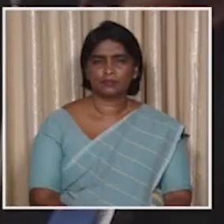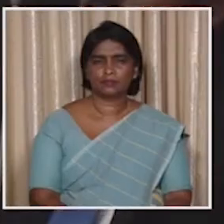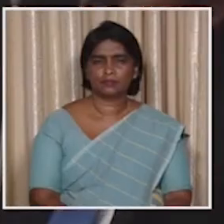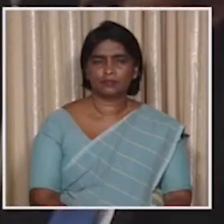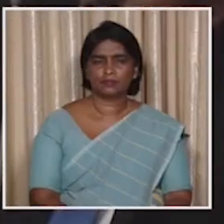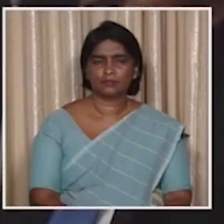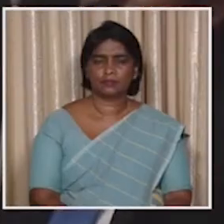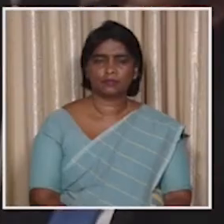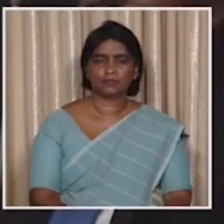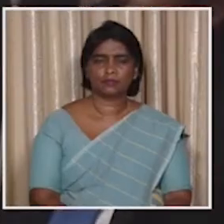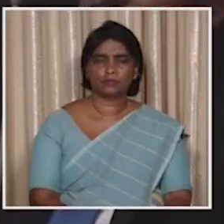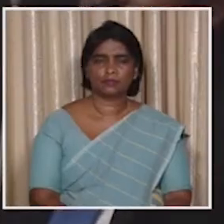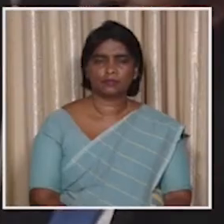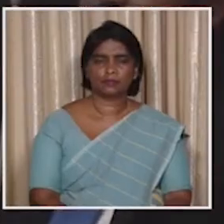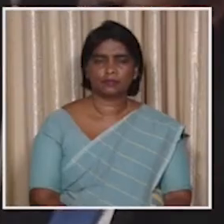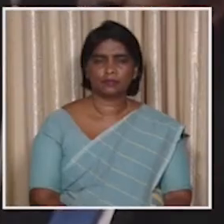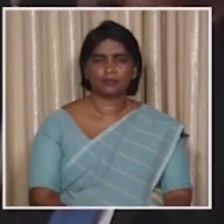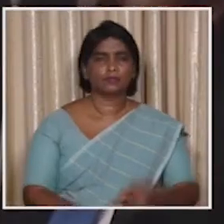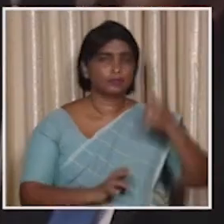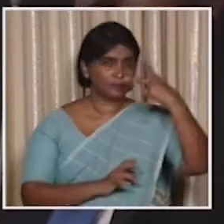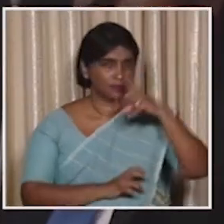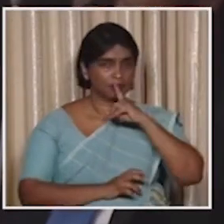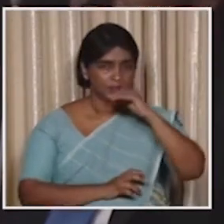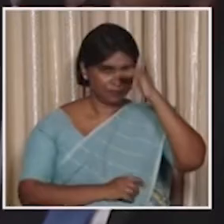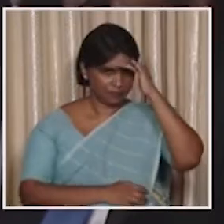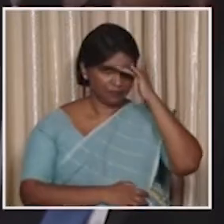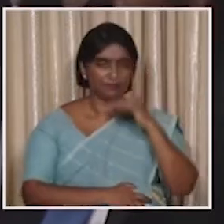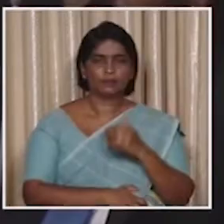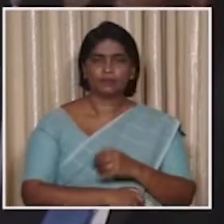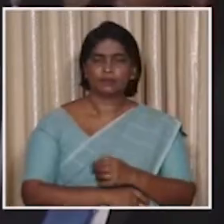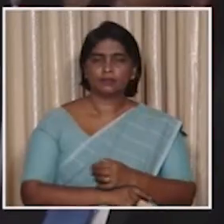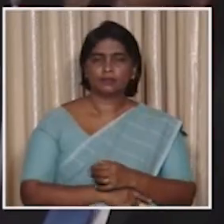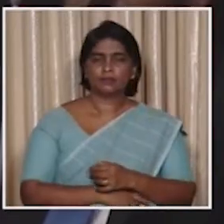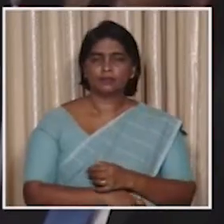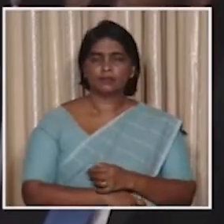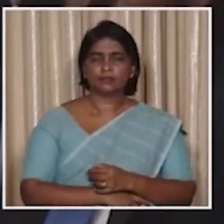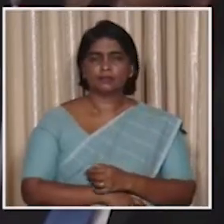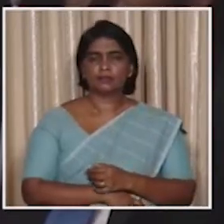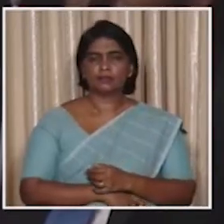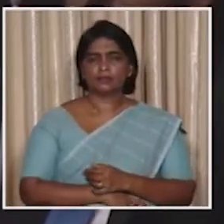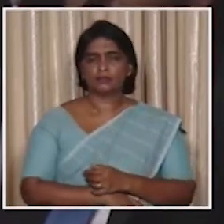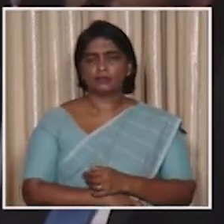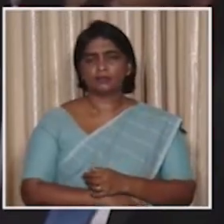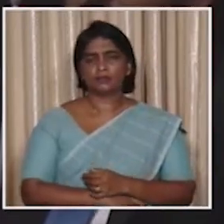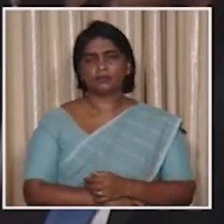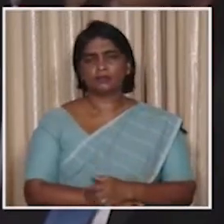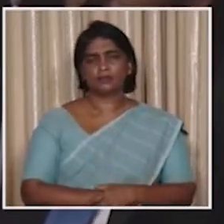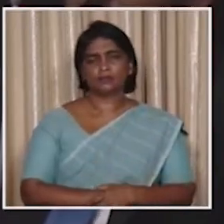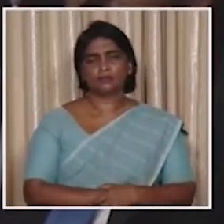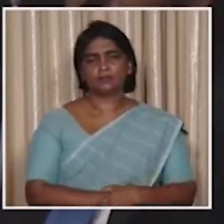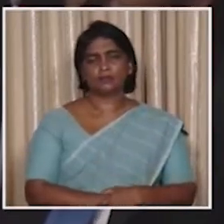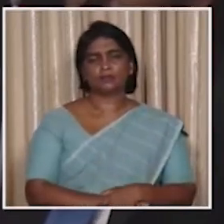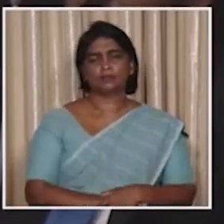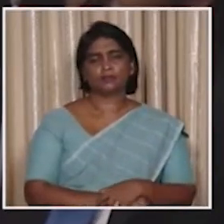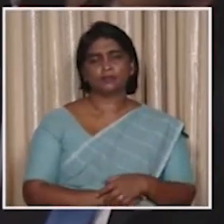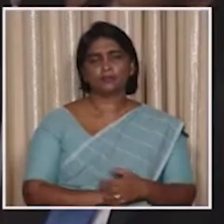ගෞරව ප්‍රති සභානායකරල්ලි නීංග තීර්මන් දෙනා මූලාසනයට ගරු කළ යුතු වෙනවා ඕනේ ඕනේ ප්‍රශ්න අහන්න පුළුවන් කමක් නෑ හරි බොහොම